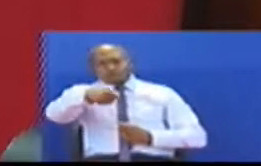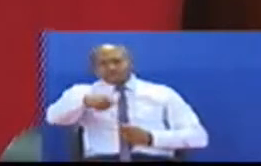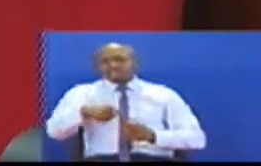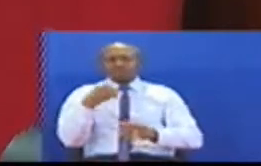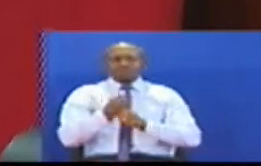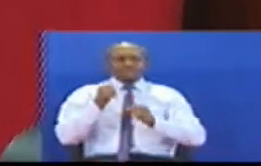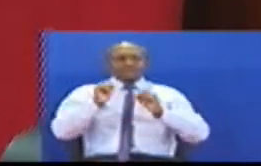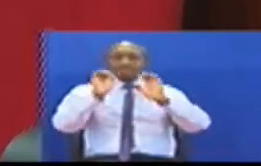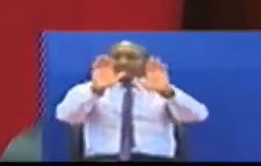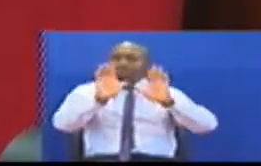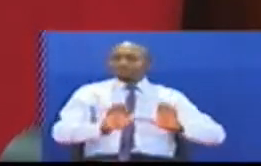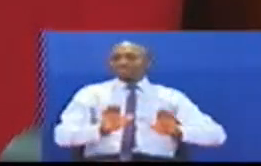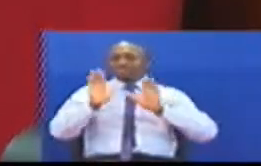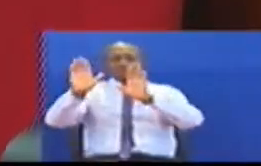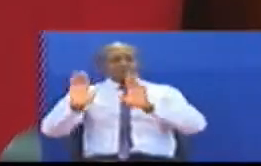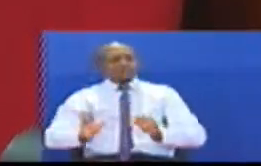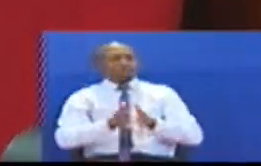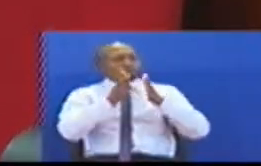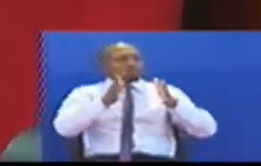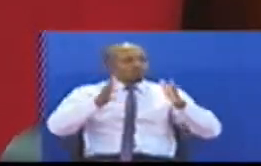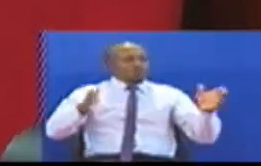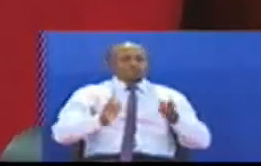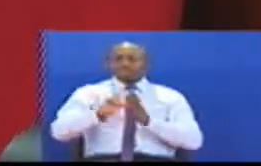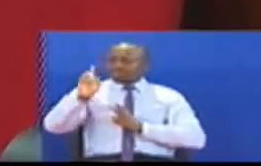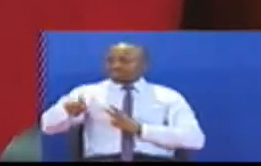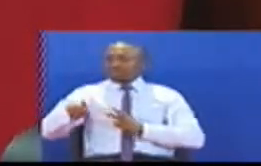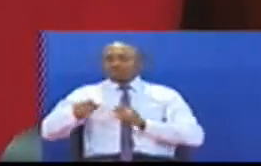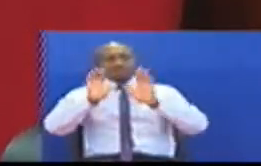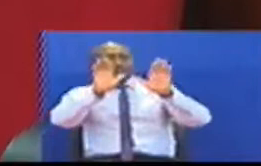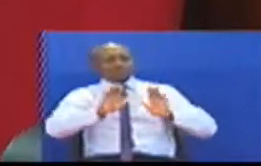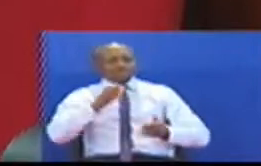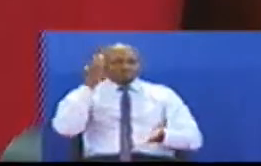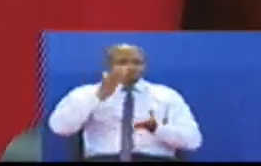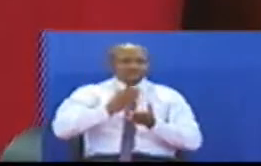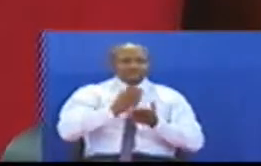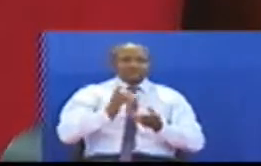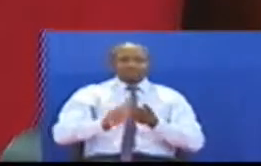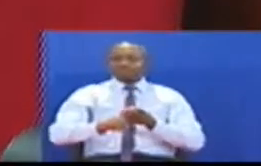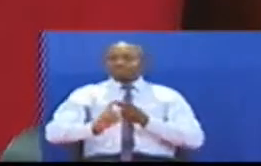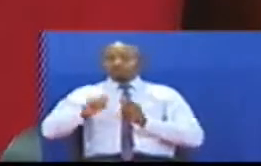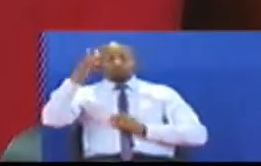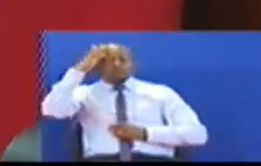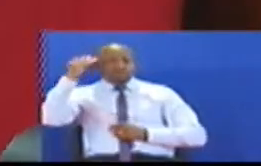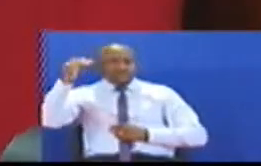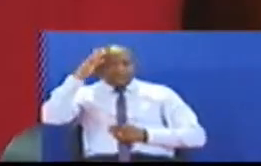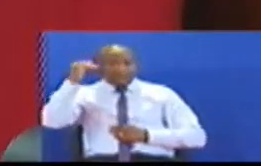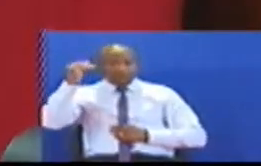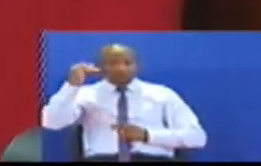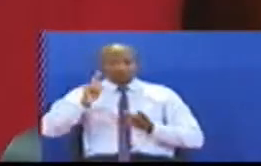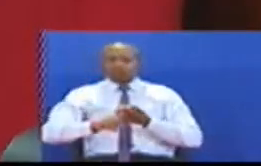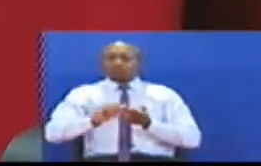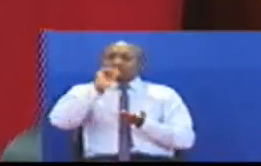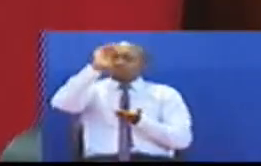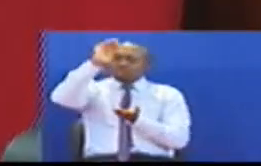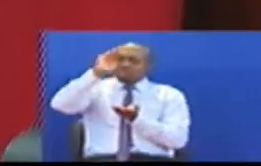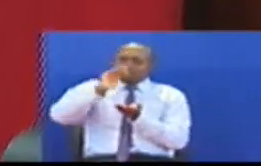kampeni kubwa sana. Zimefanyika kampeni kubwa sana katika kuhakikisha kwamba ukimwi unapungua